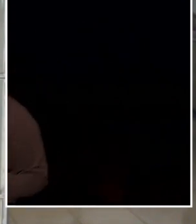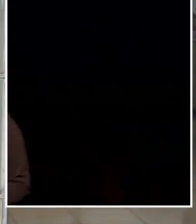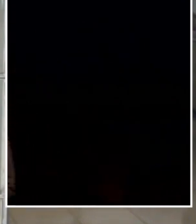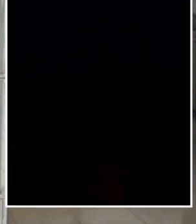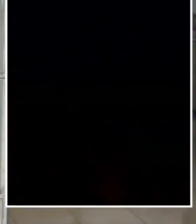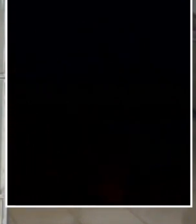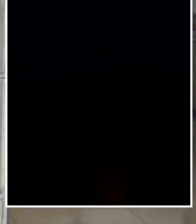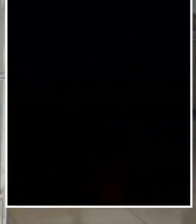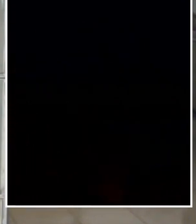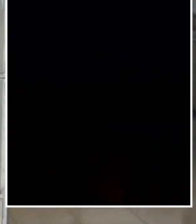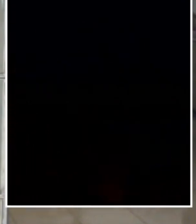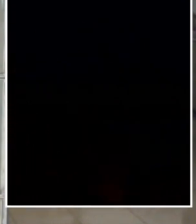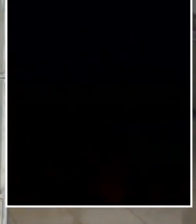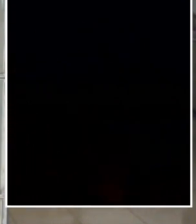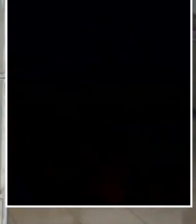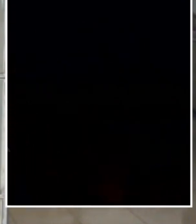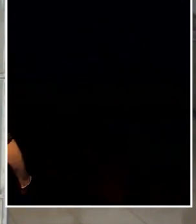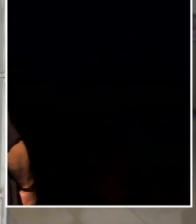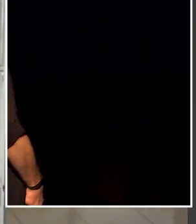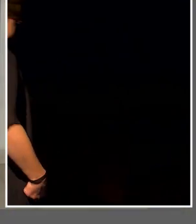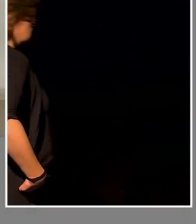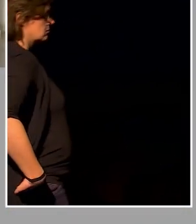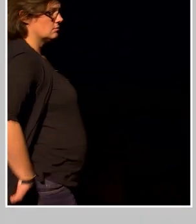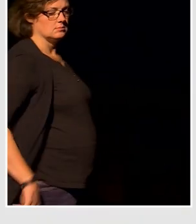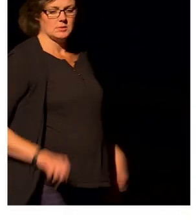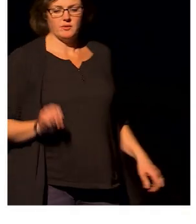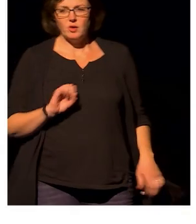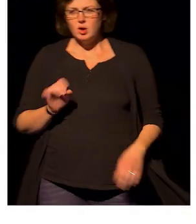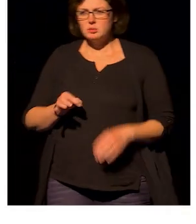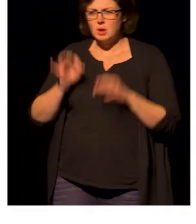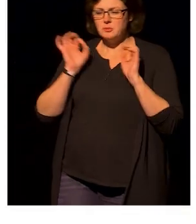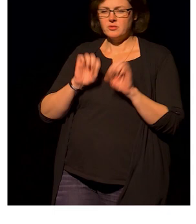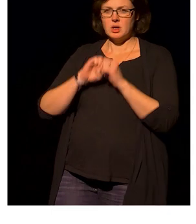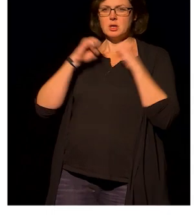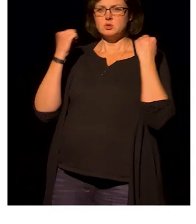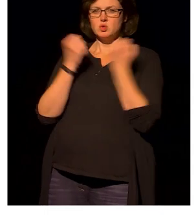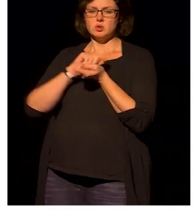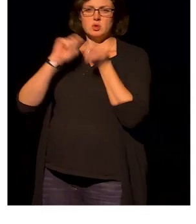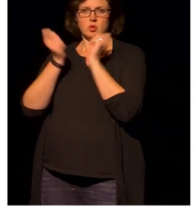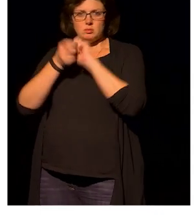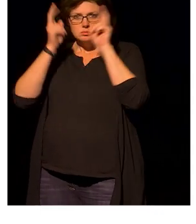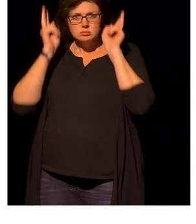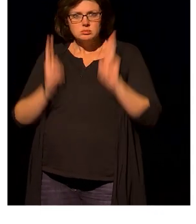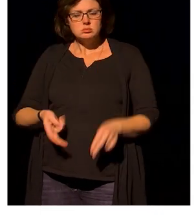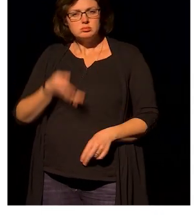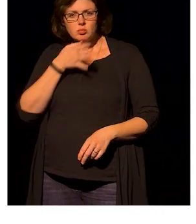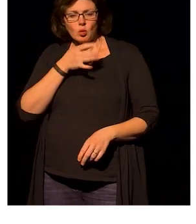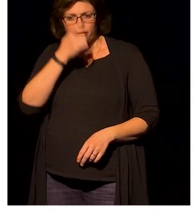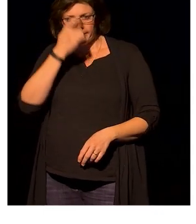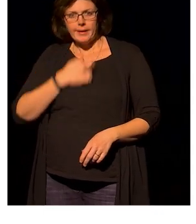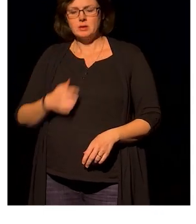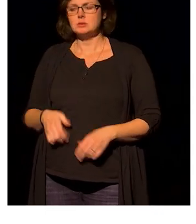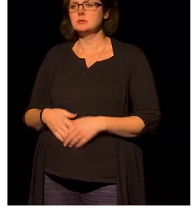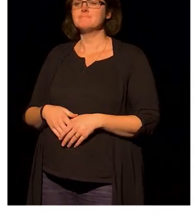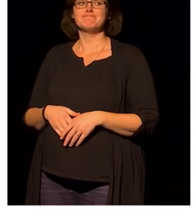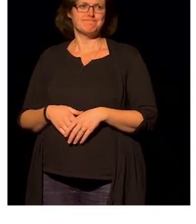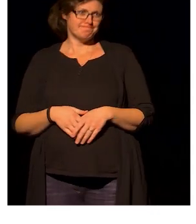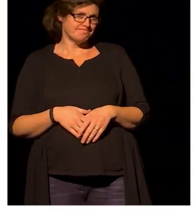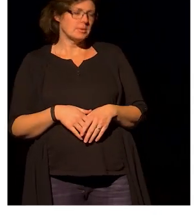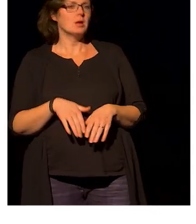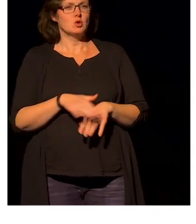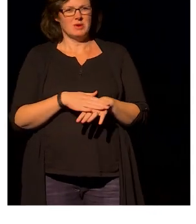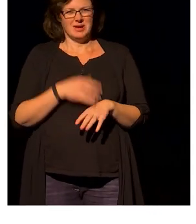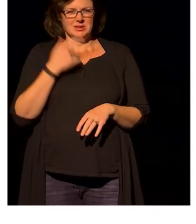todernst. Wir haben jetzt nicht mehr so viel Zeit. Ich nehme mir da ein bisschen eine Überziehung unserer